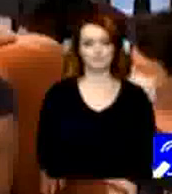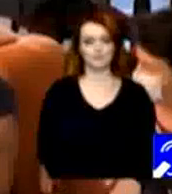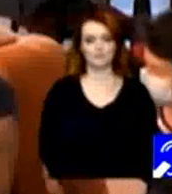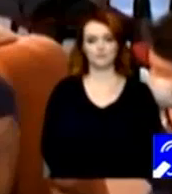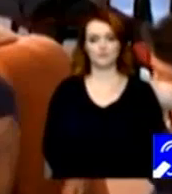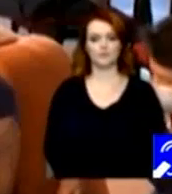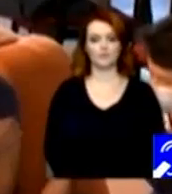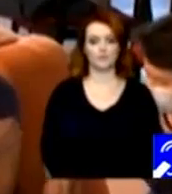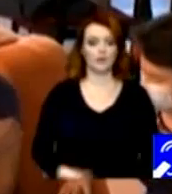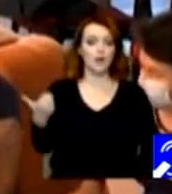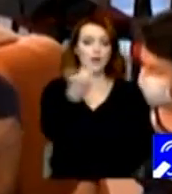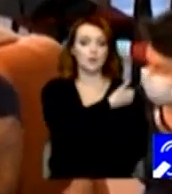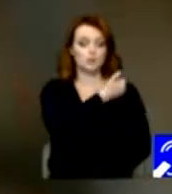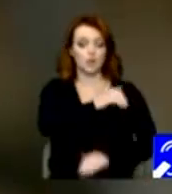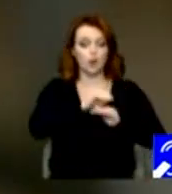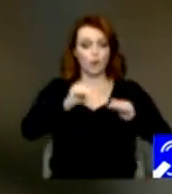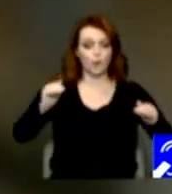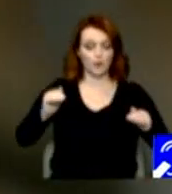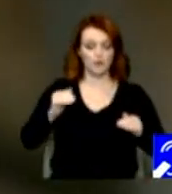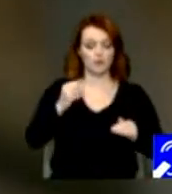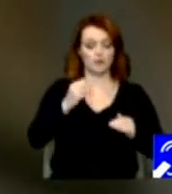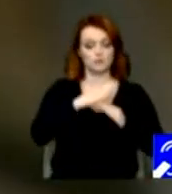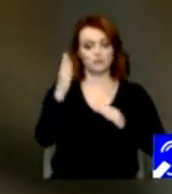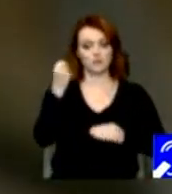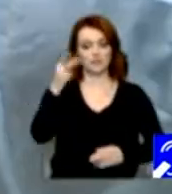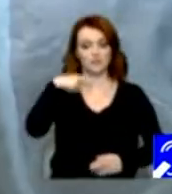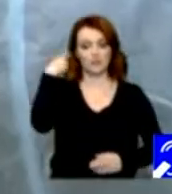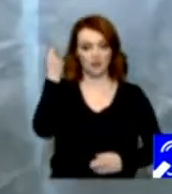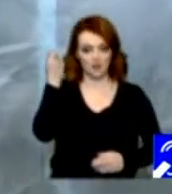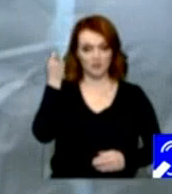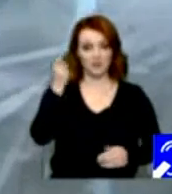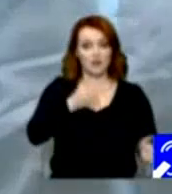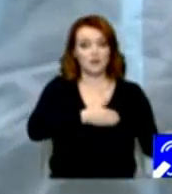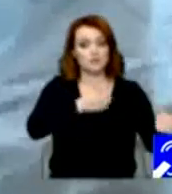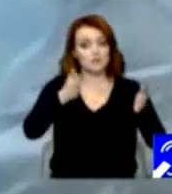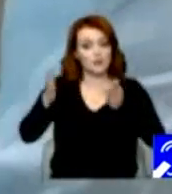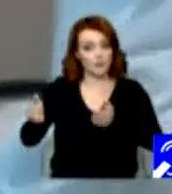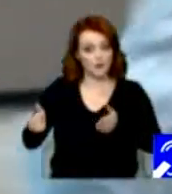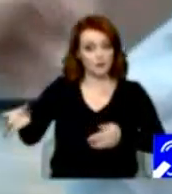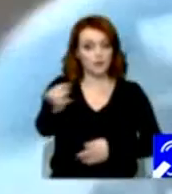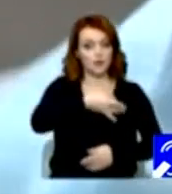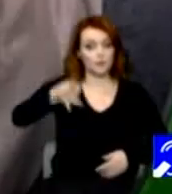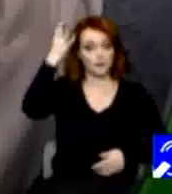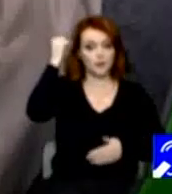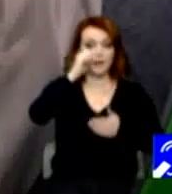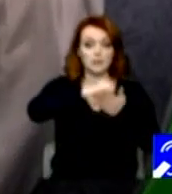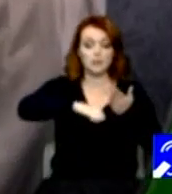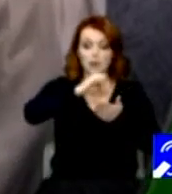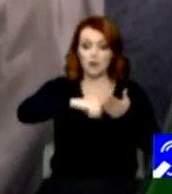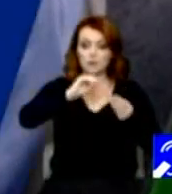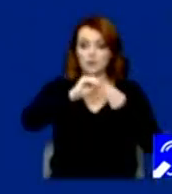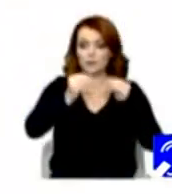chimen copiilor de peste 12 ani împotriva cu ovăz 19 o seama în Republica Moldova din cauza unor probleme